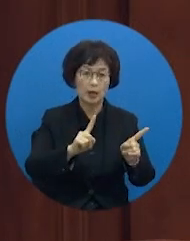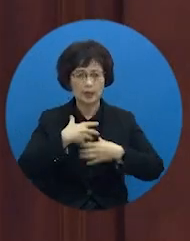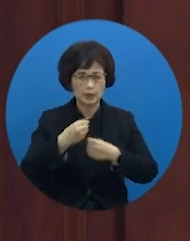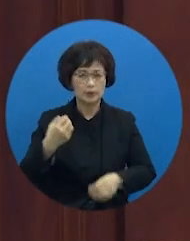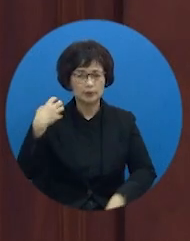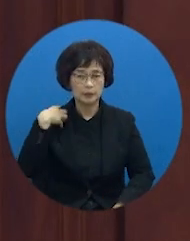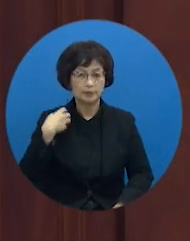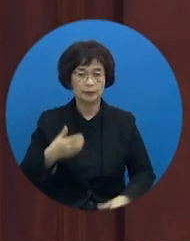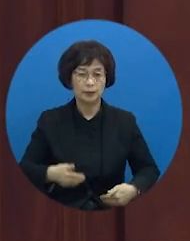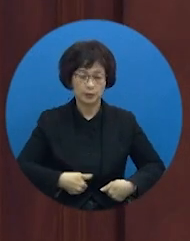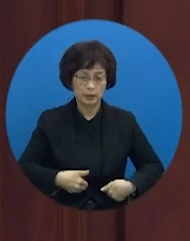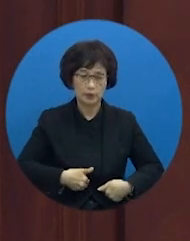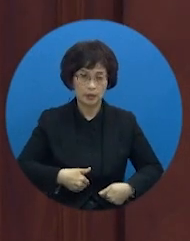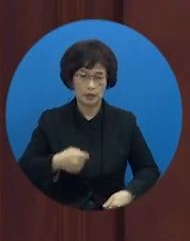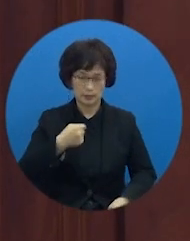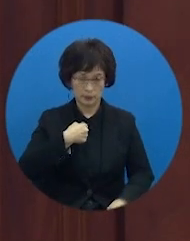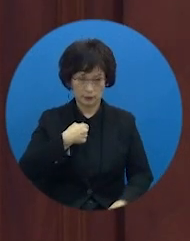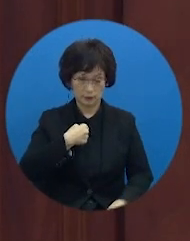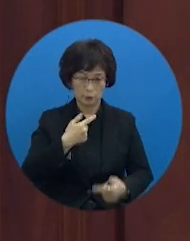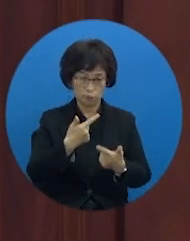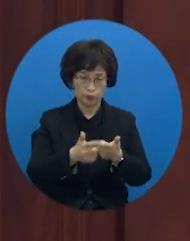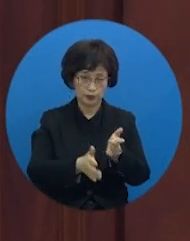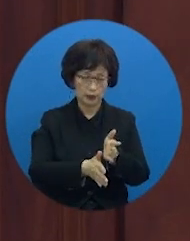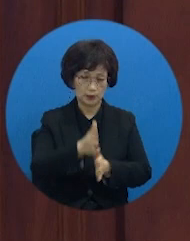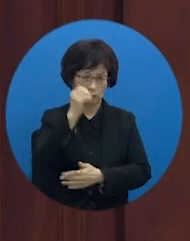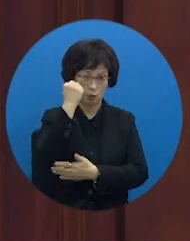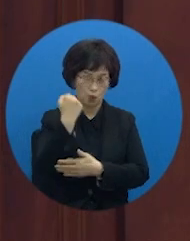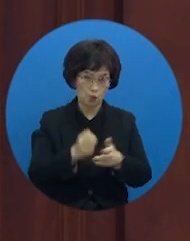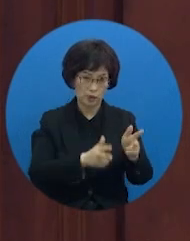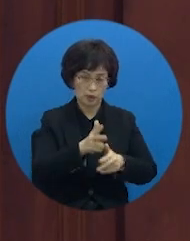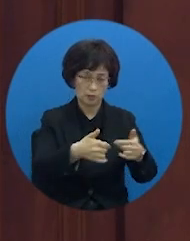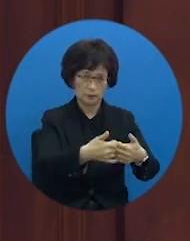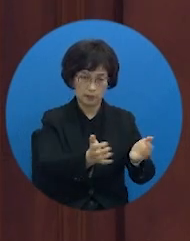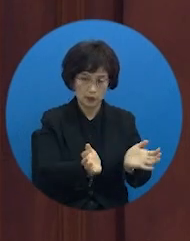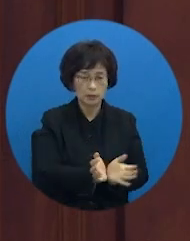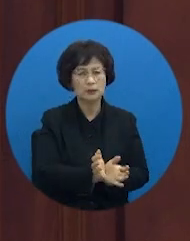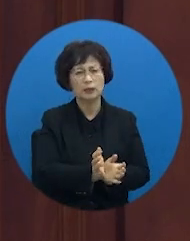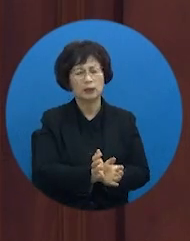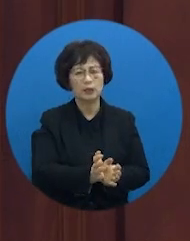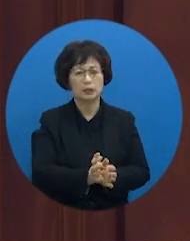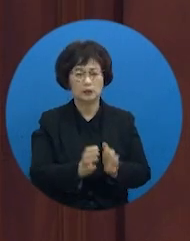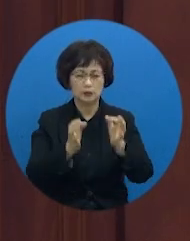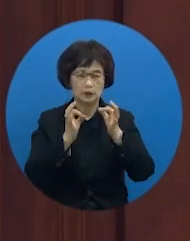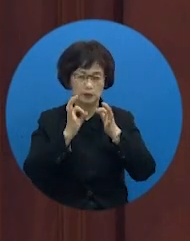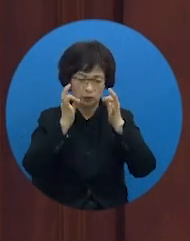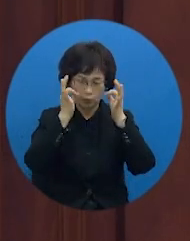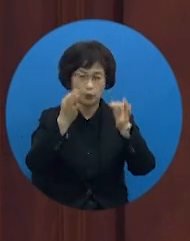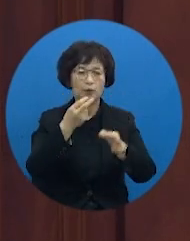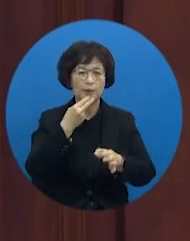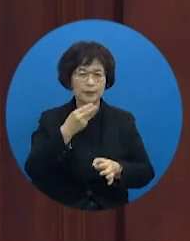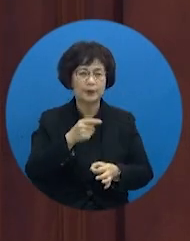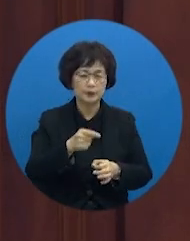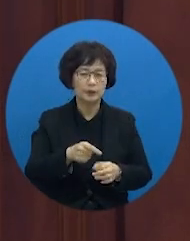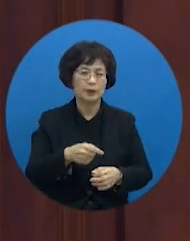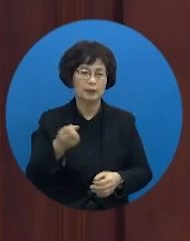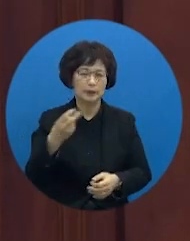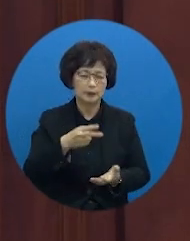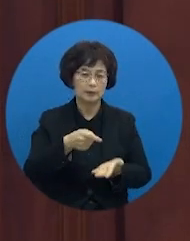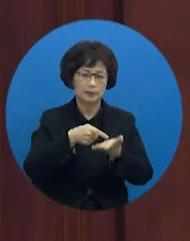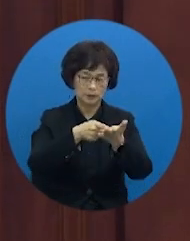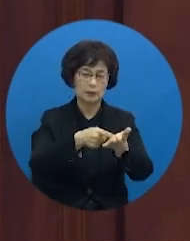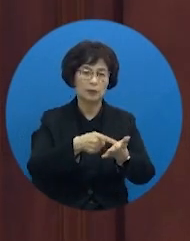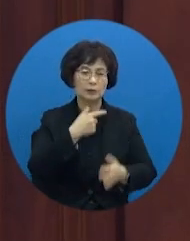필요합니다. 부산시 노후산단 관리 무대책 행정을 강력히 유감을 표하며 신평장림 산업단지에